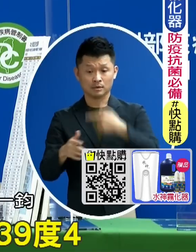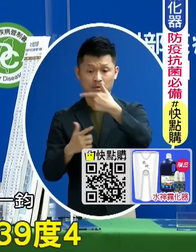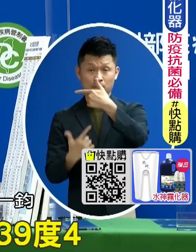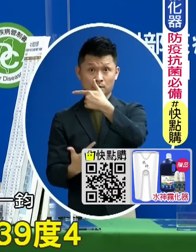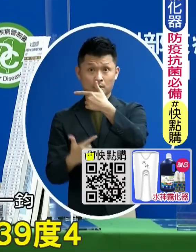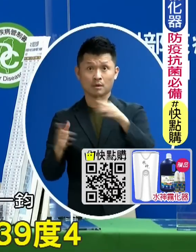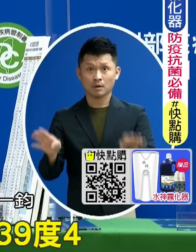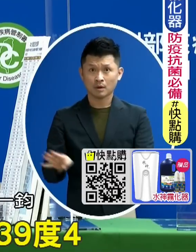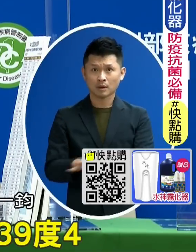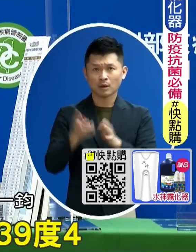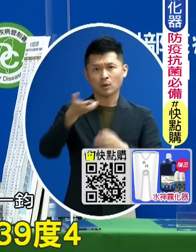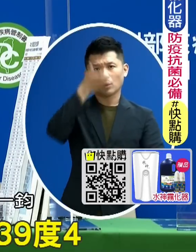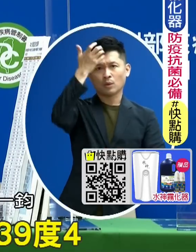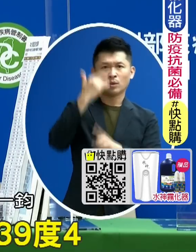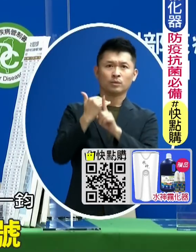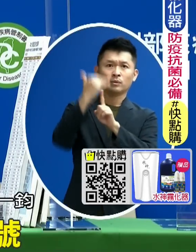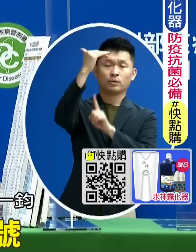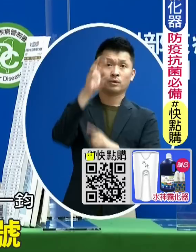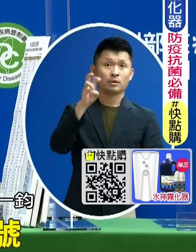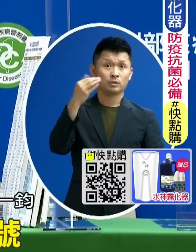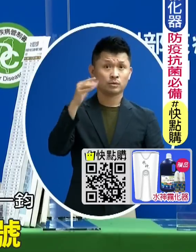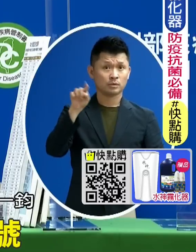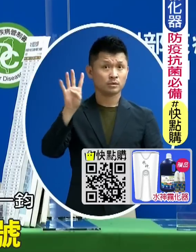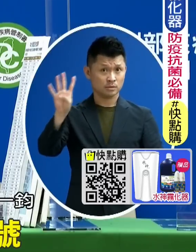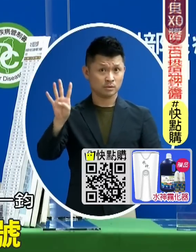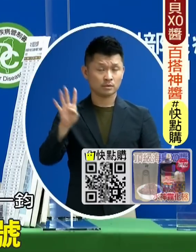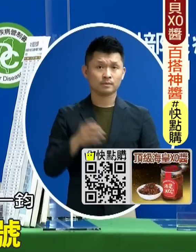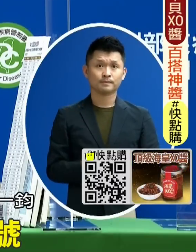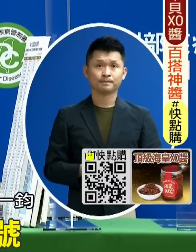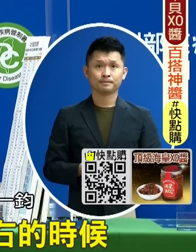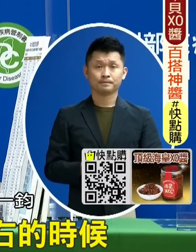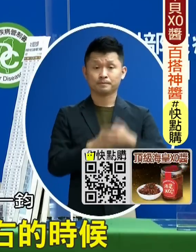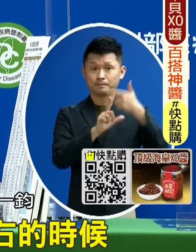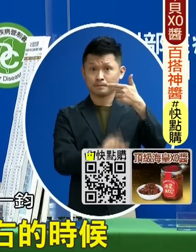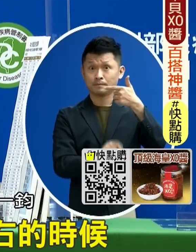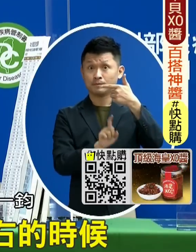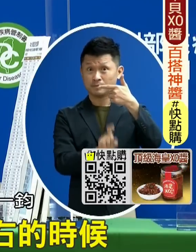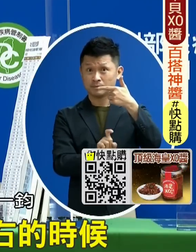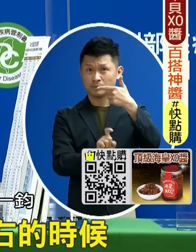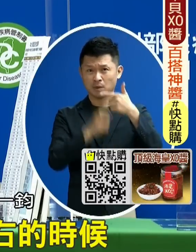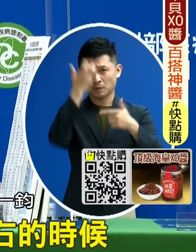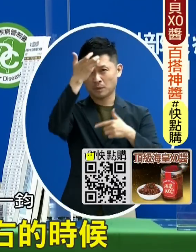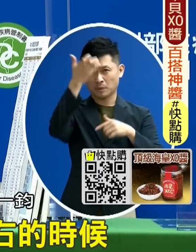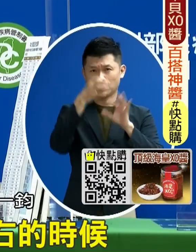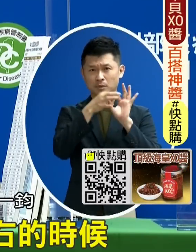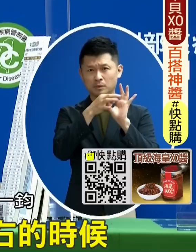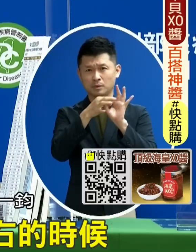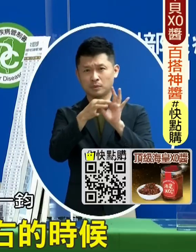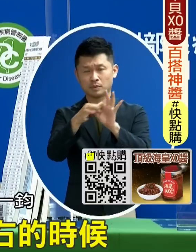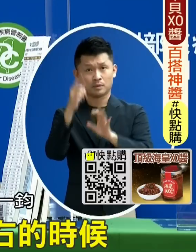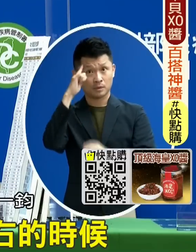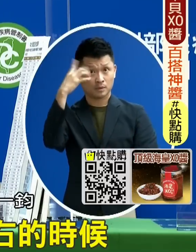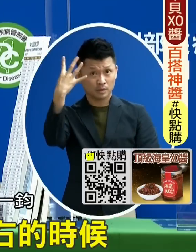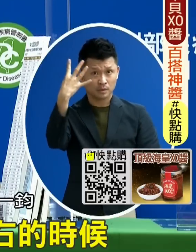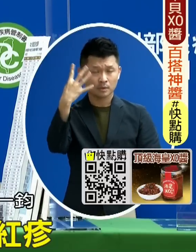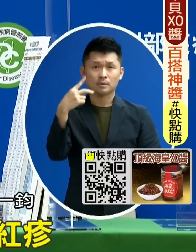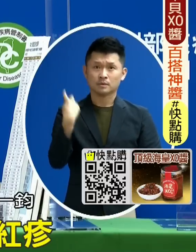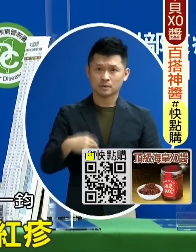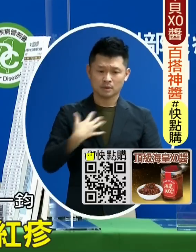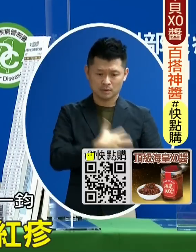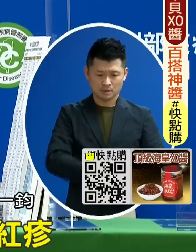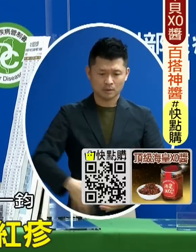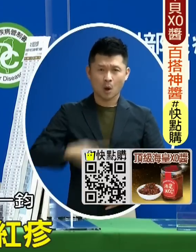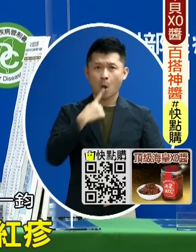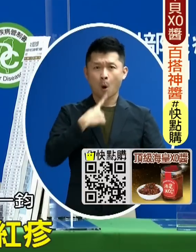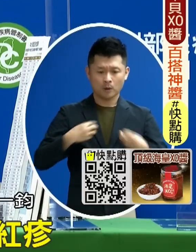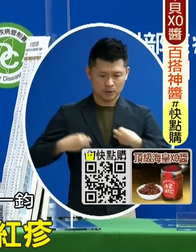又开始出现高烧到39.4度。另外在6月10号，就是持续发烧4天左右的时候呢，又出现了全